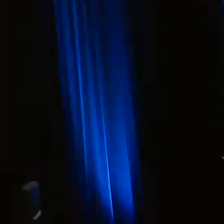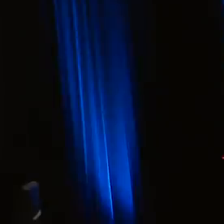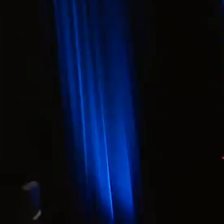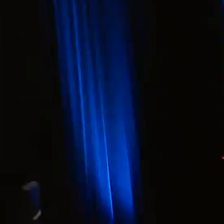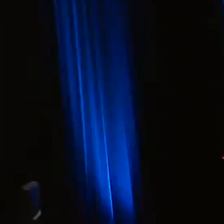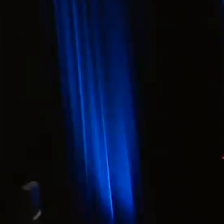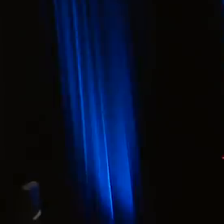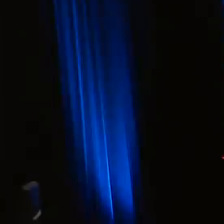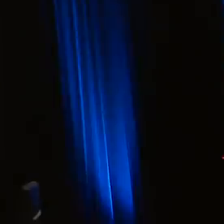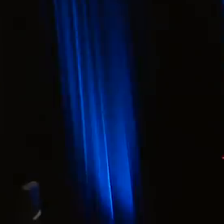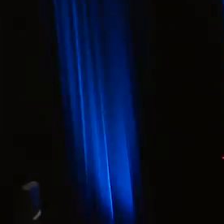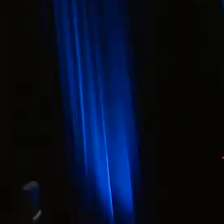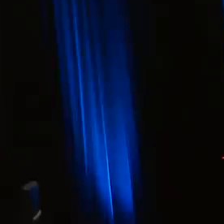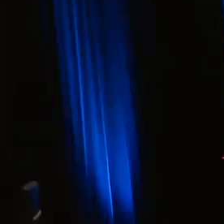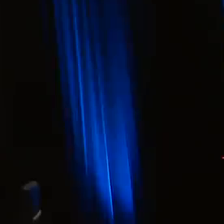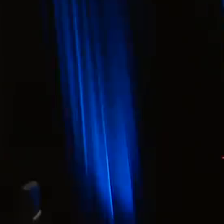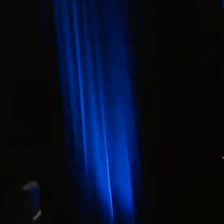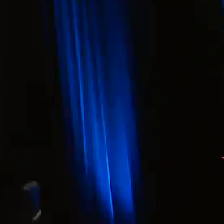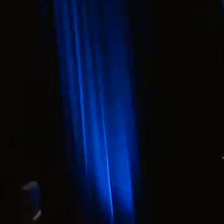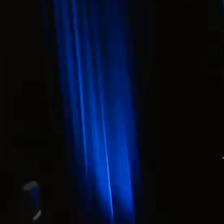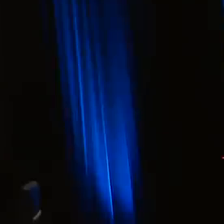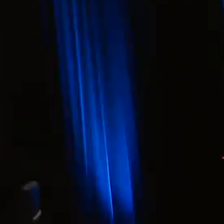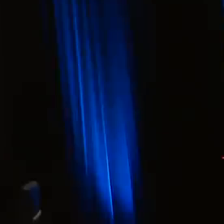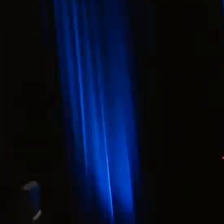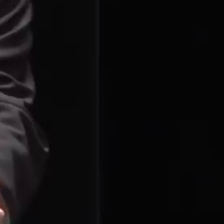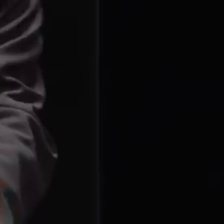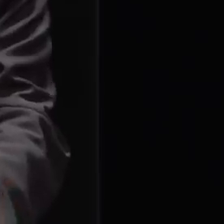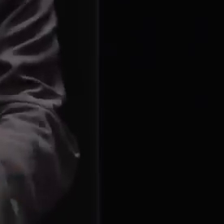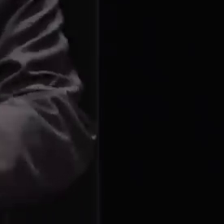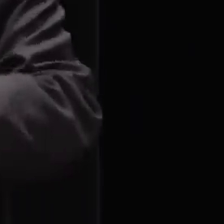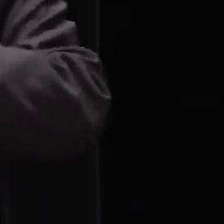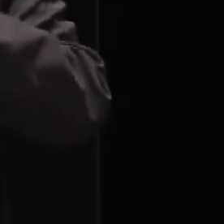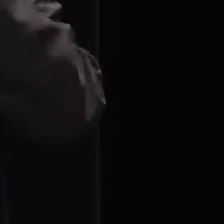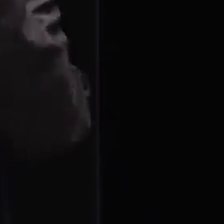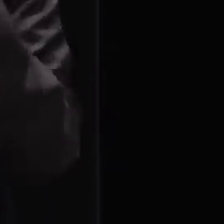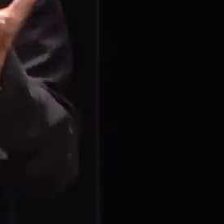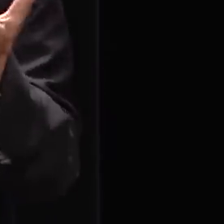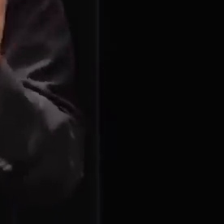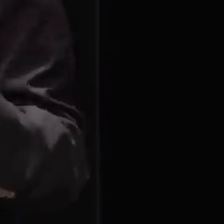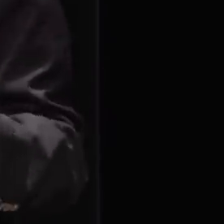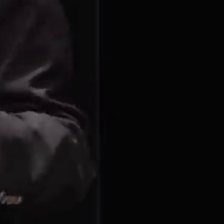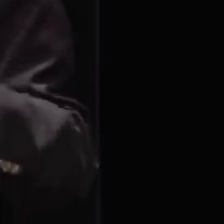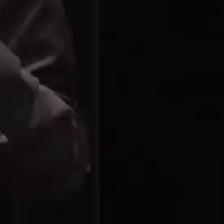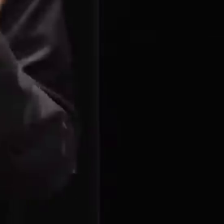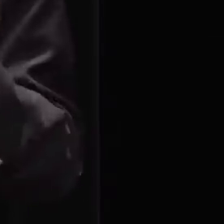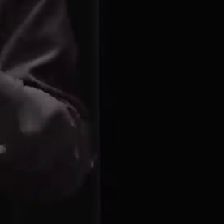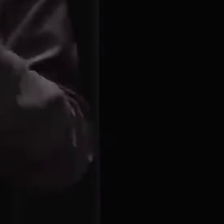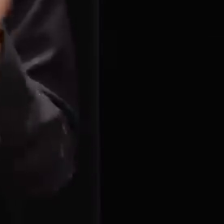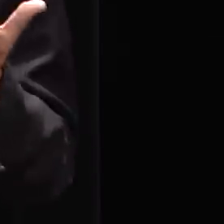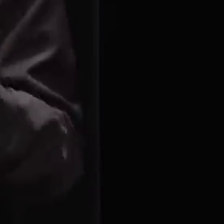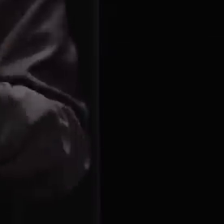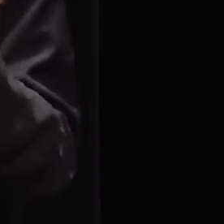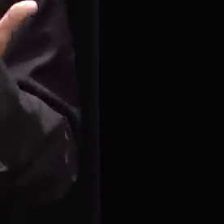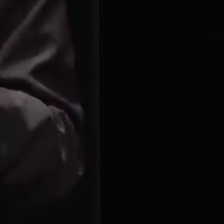Alors, il faut déjà bien préciser que quand on parle de sport, le sport, c'est une partie des activités physiques,